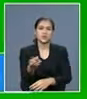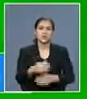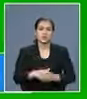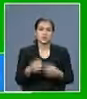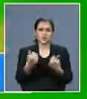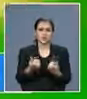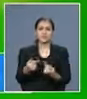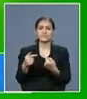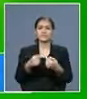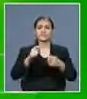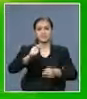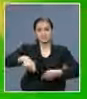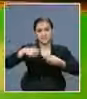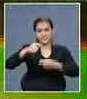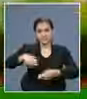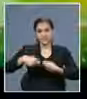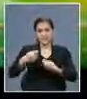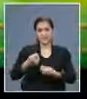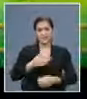เเรากับคุณขรน